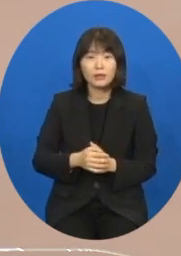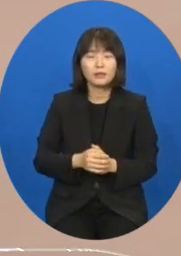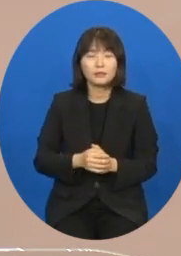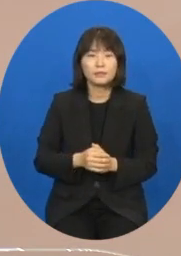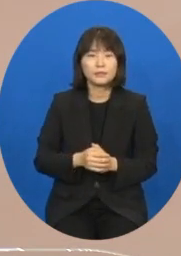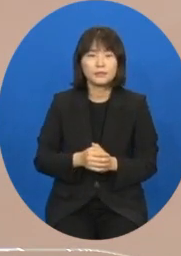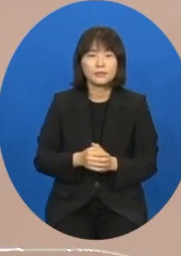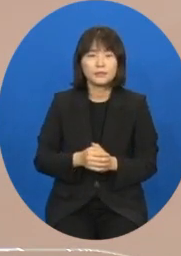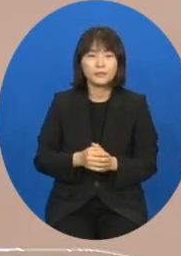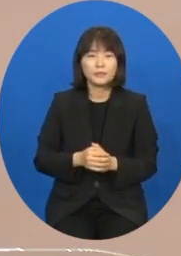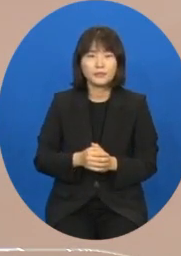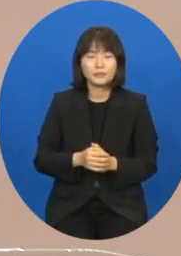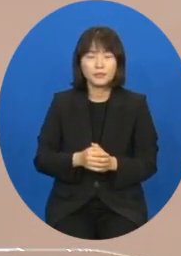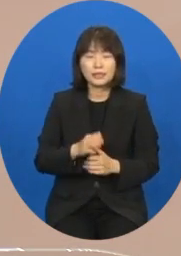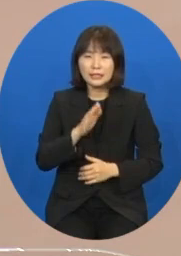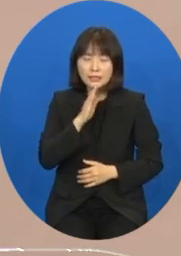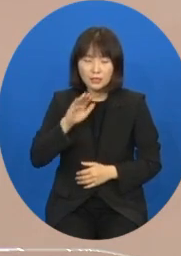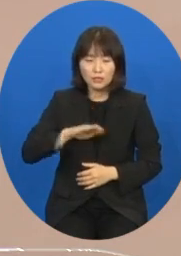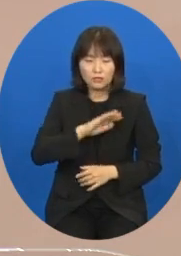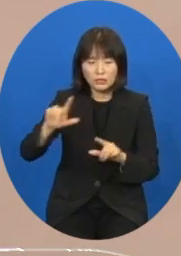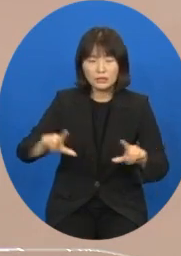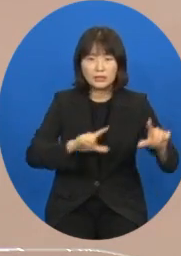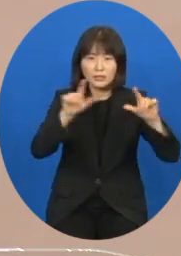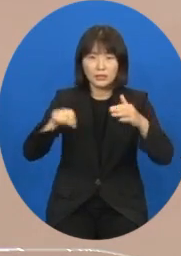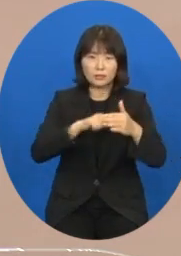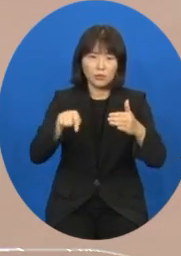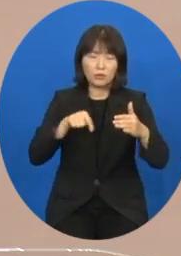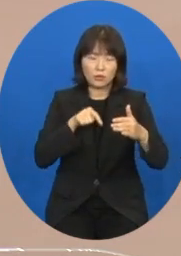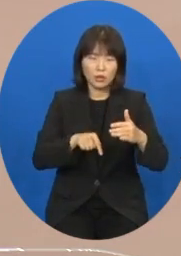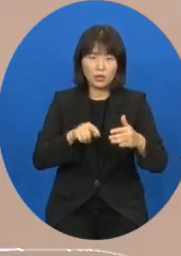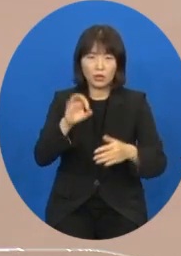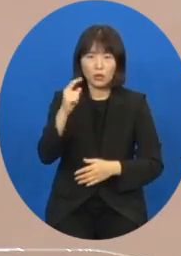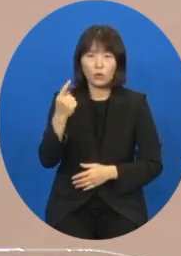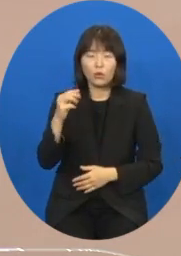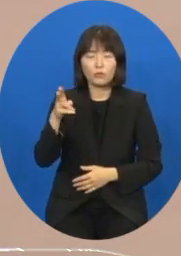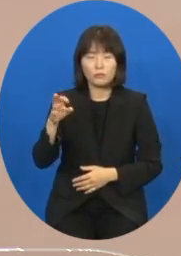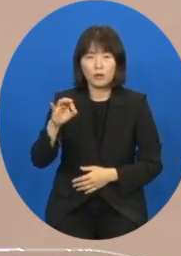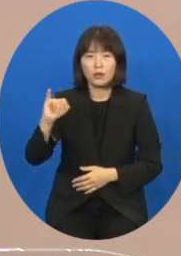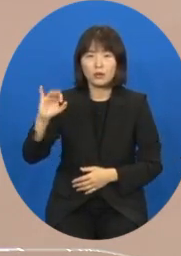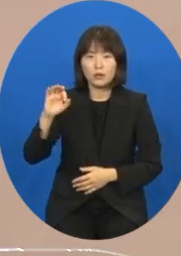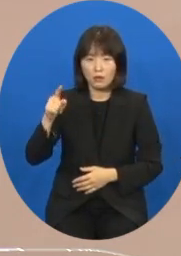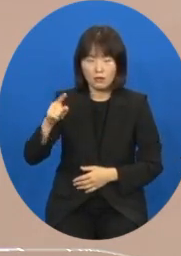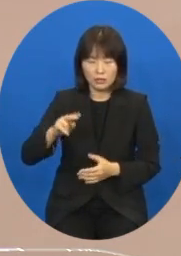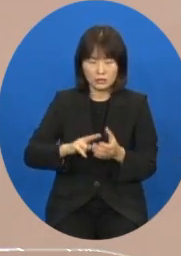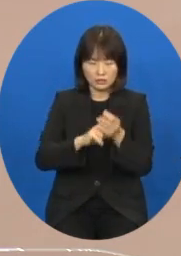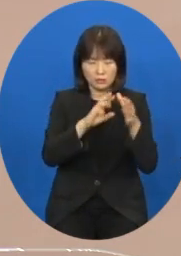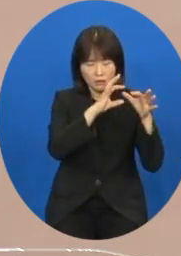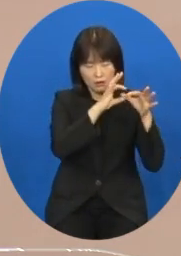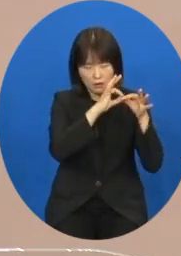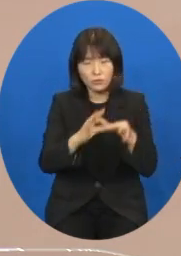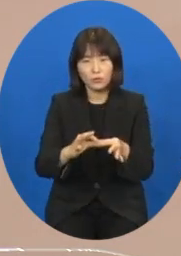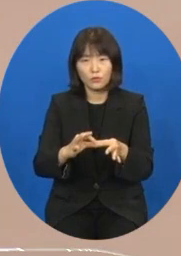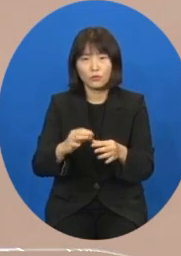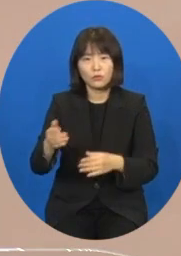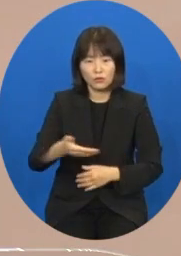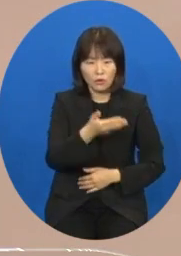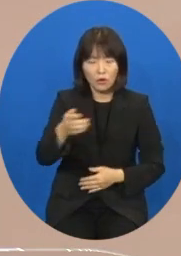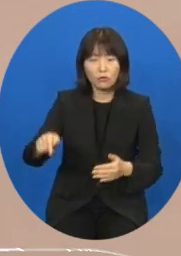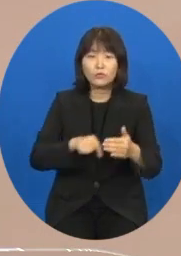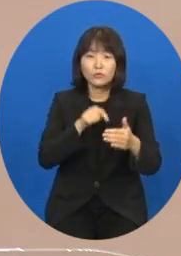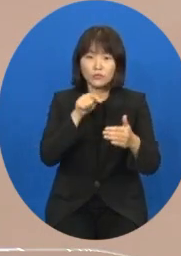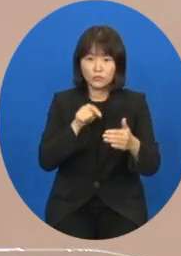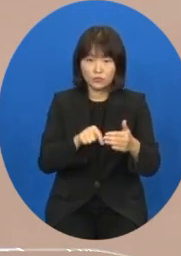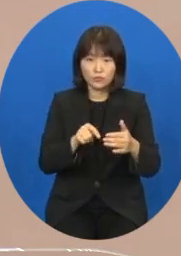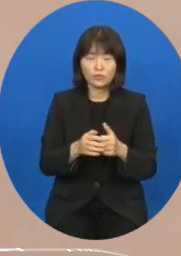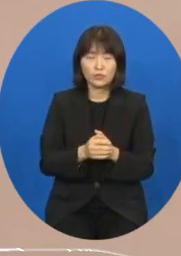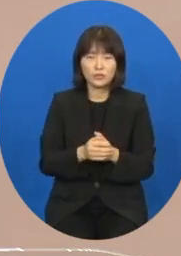기적이지만 실제로 우리 삶 속에 계속 오병이어의 기적이 계속 일어납니다. 아마 여러분 중에도